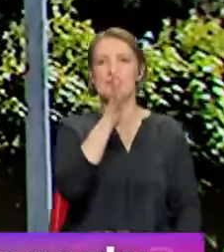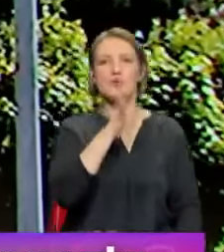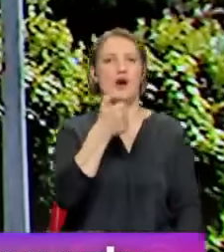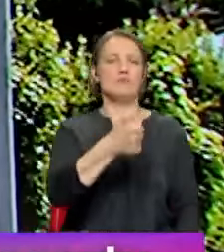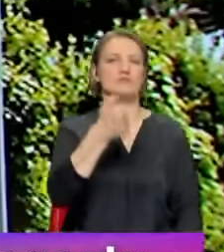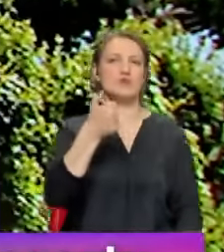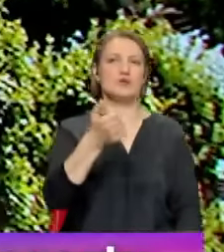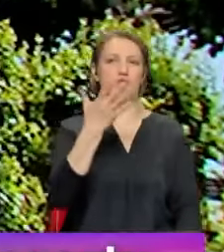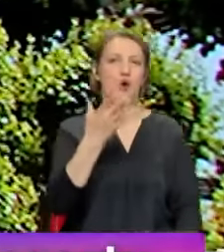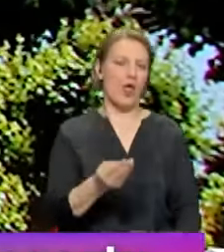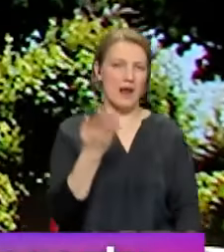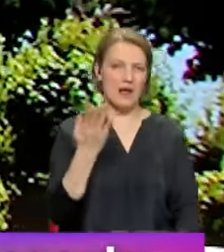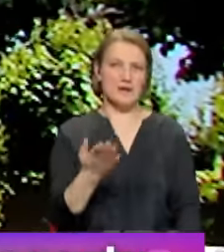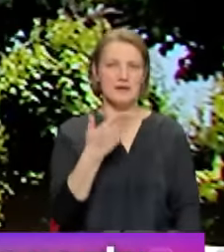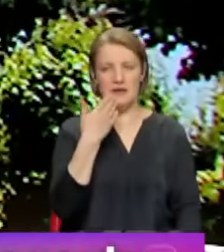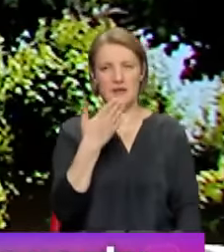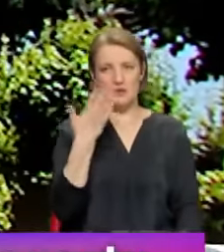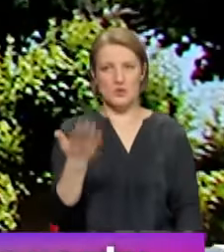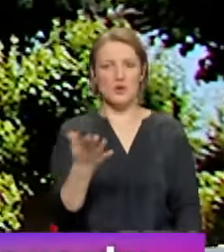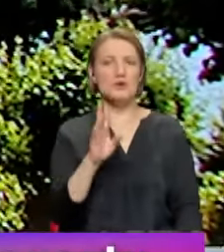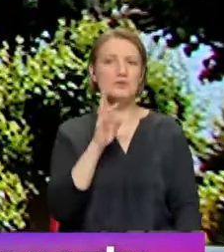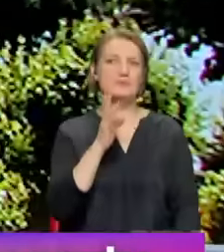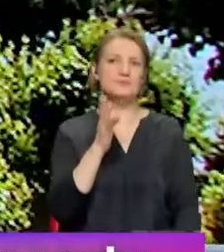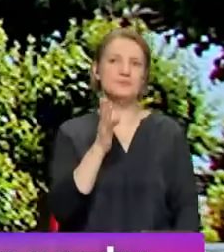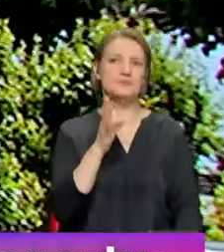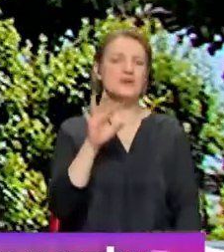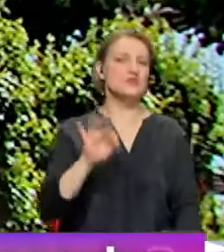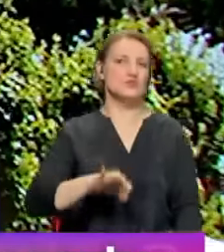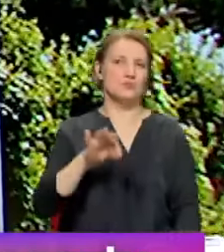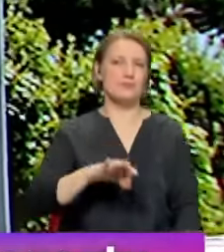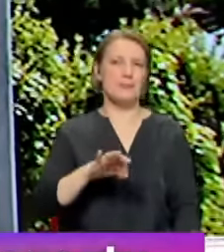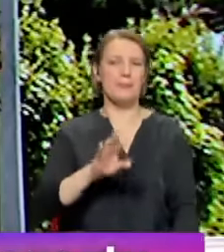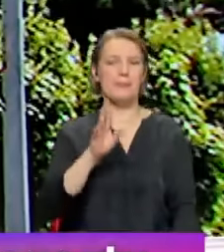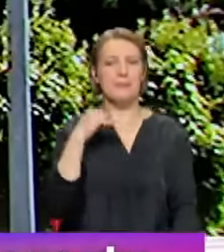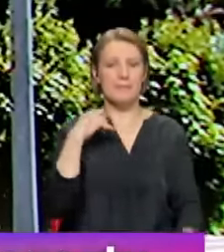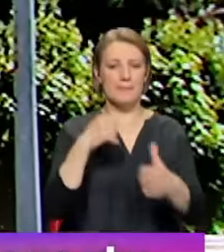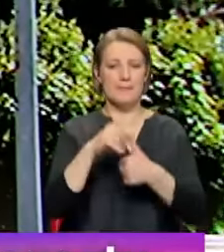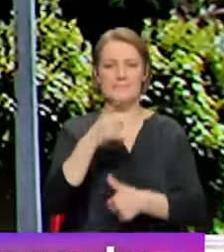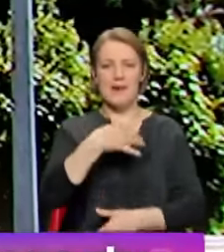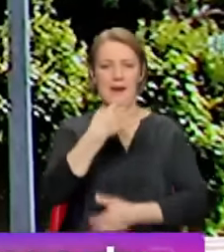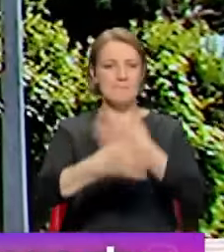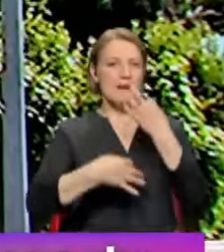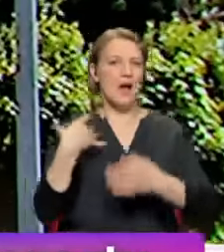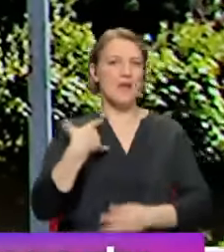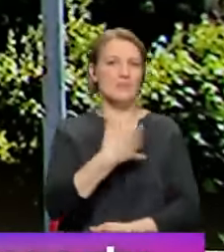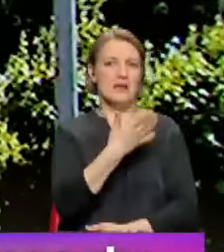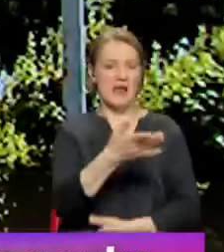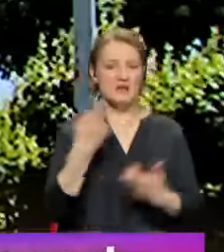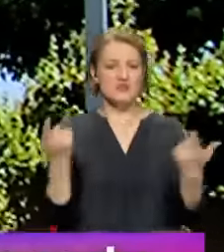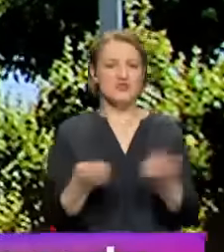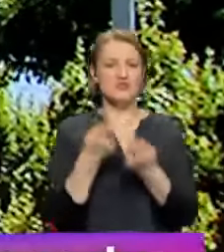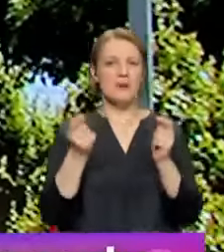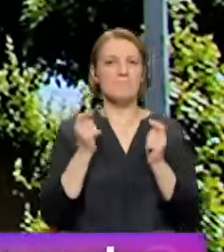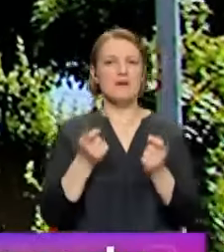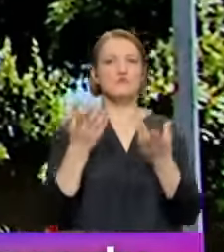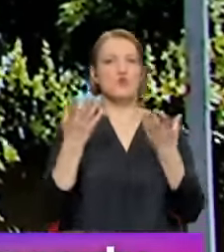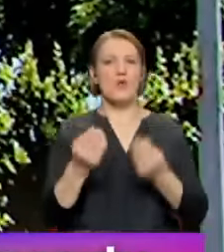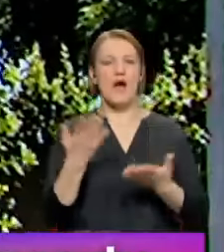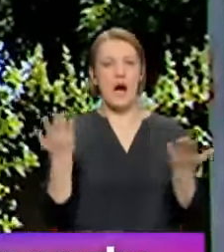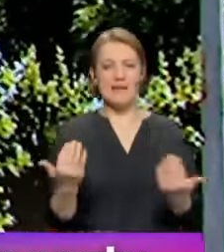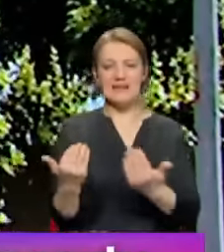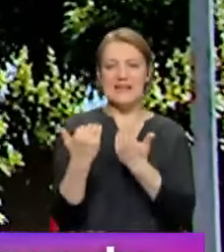%566 olarak da dillendiriliyor, nitelendiriliyor. Şimdi yine bir haber, anneler üzerinden çalışmak zorunda olan